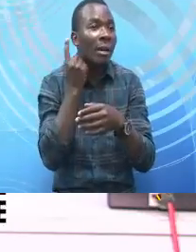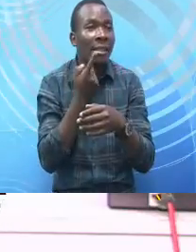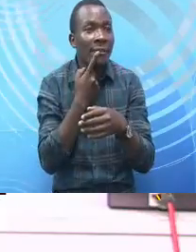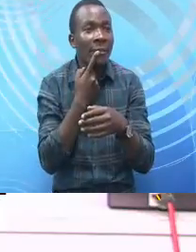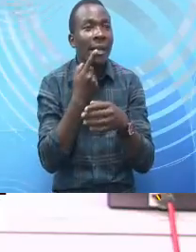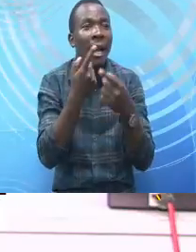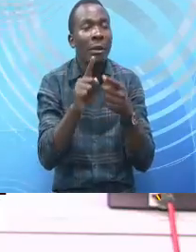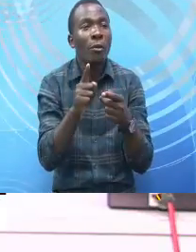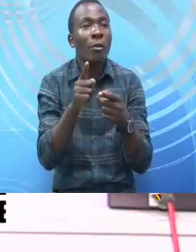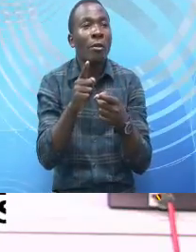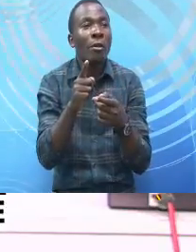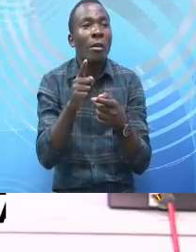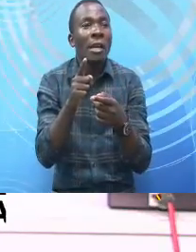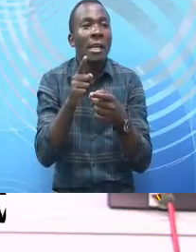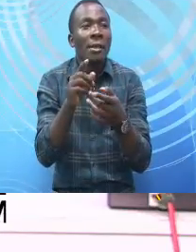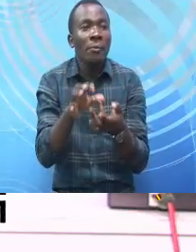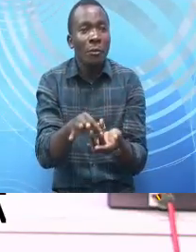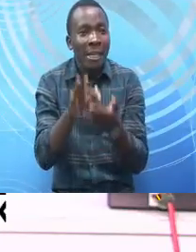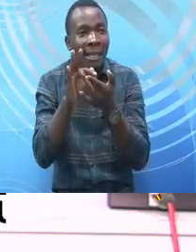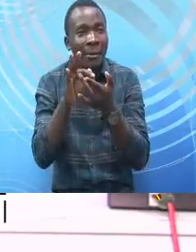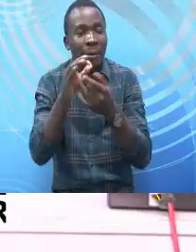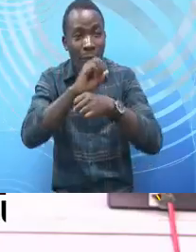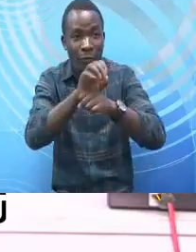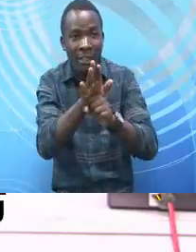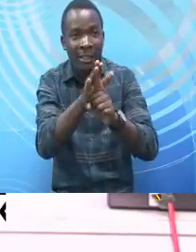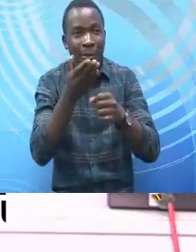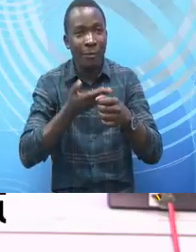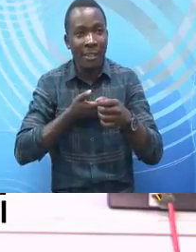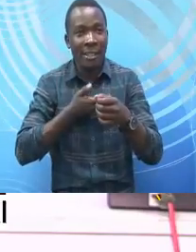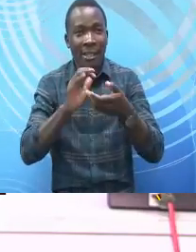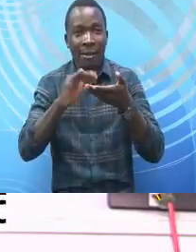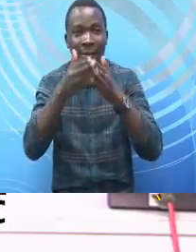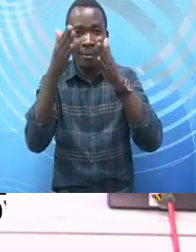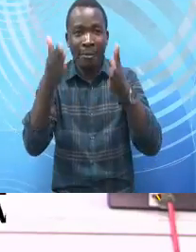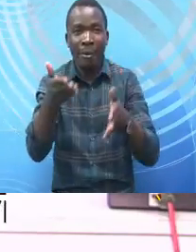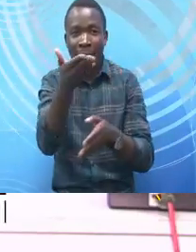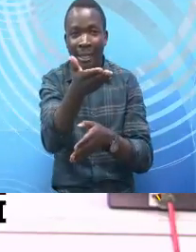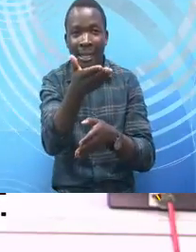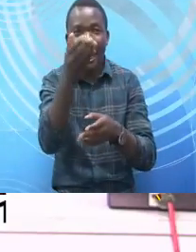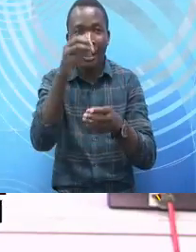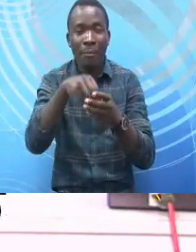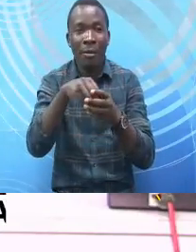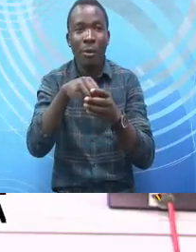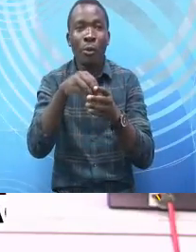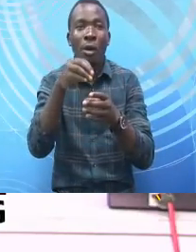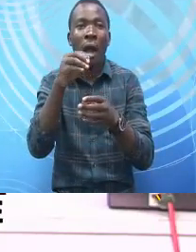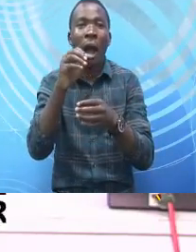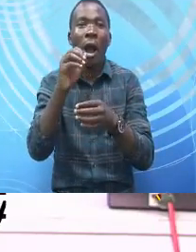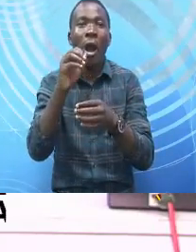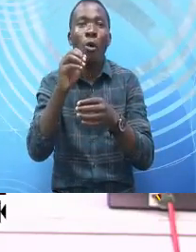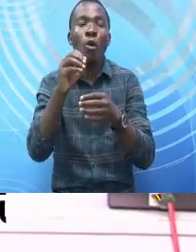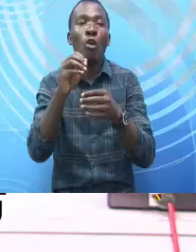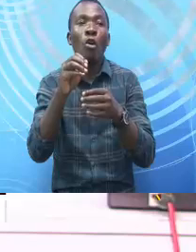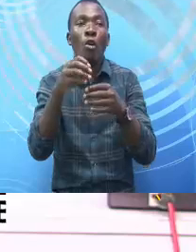kutavuga by'umwihariko amakuru ku cyorezo cya coronavirus. Dufite rero abafatanyabikorwa mu kiganiro cyacu harimo ahupa.net. Ni urubuga